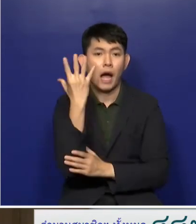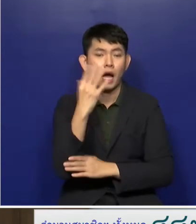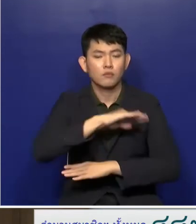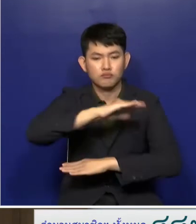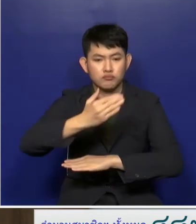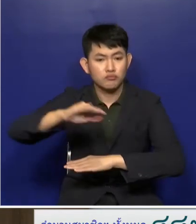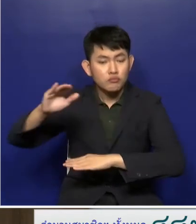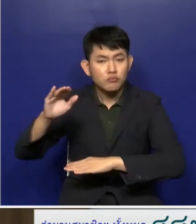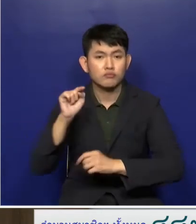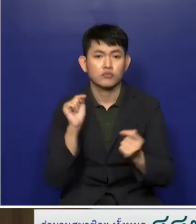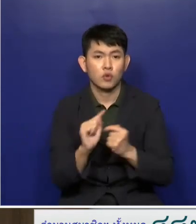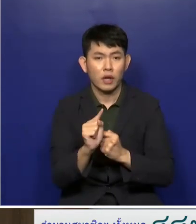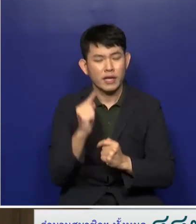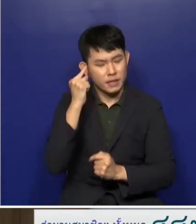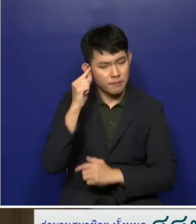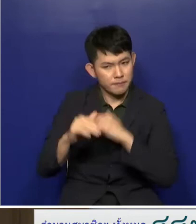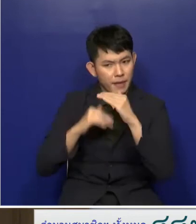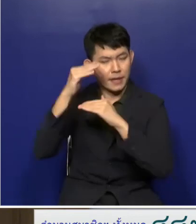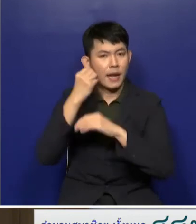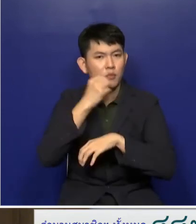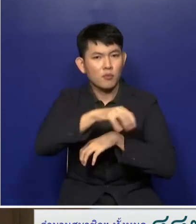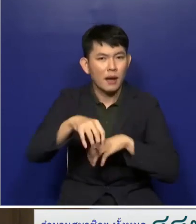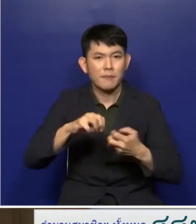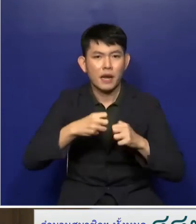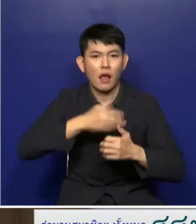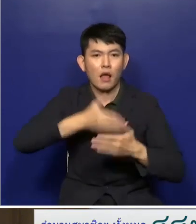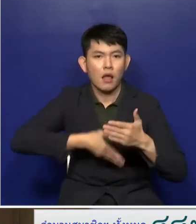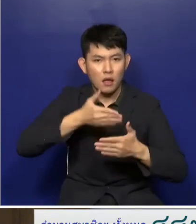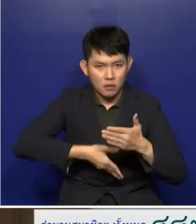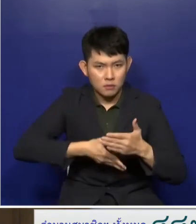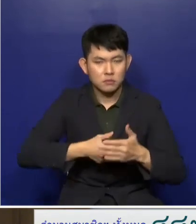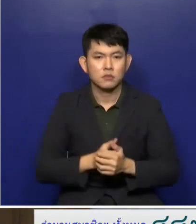การพัฒนาหมู่บ้านจะติดขัดด้วยข้อกฎหมายหมดแล้วท่าน